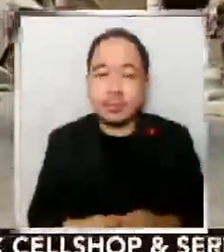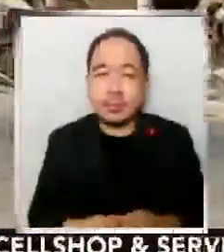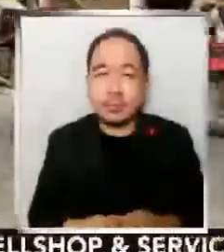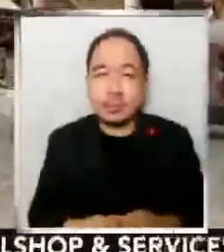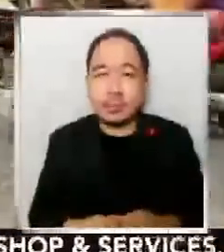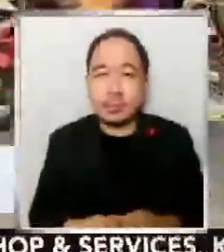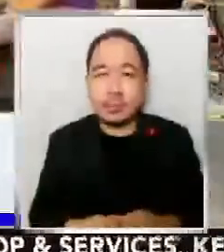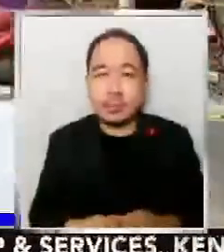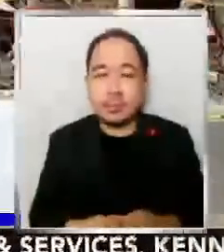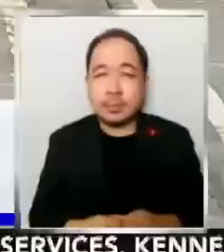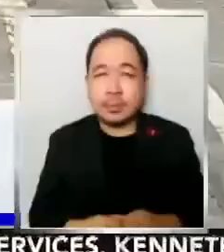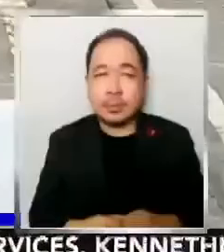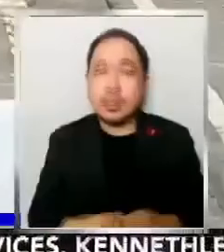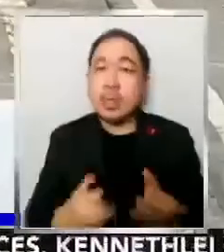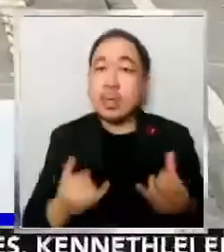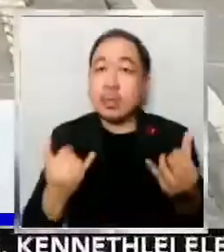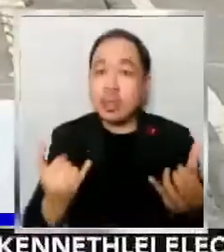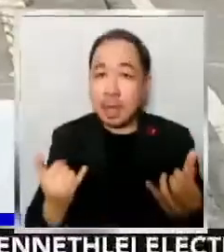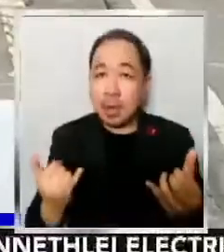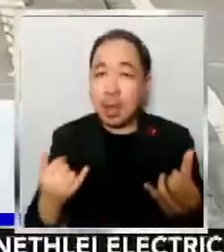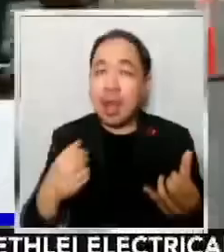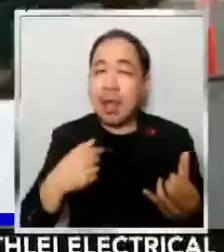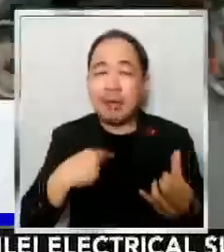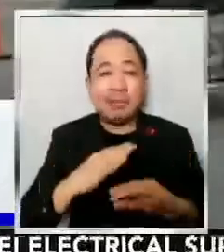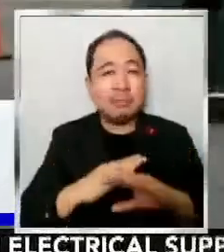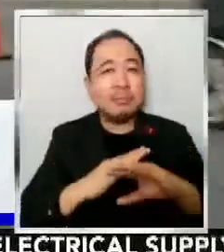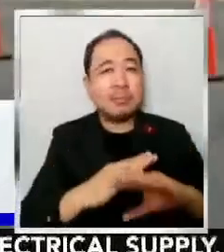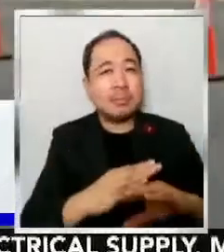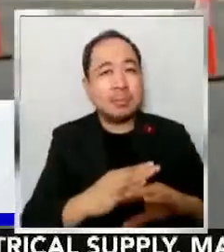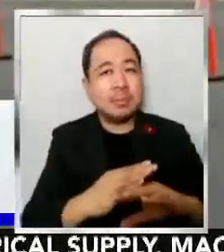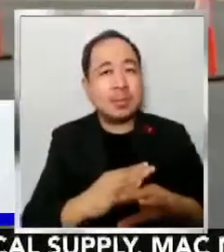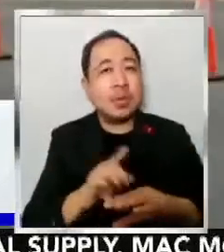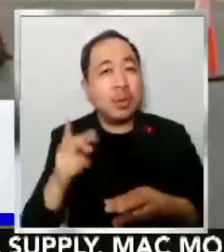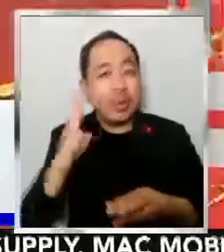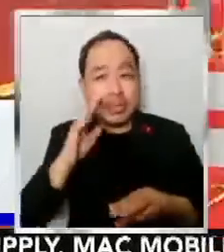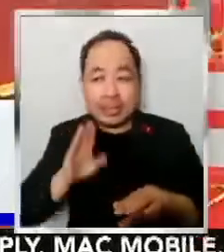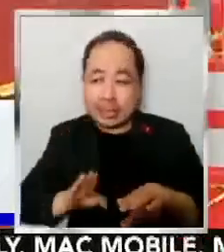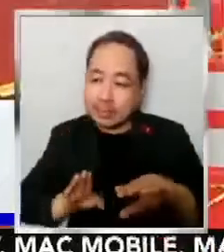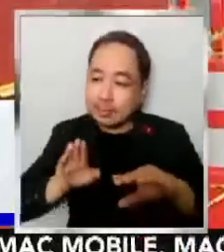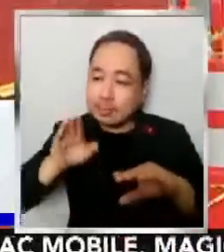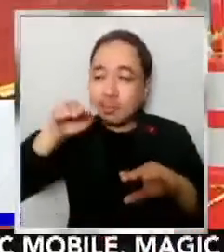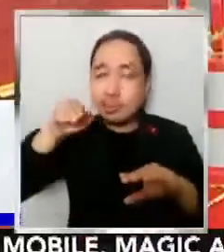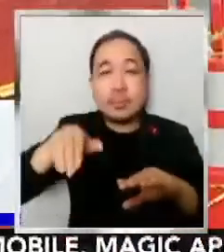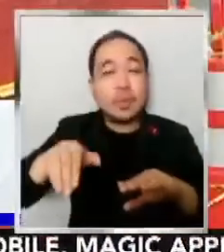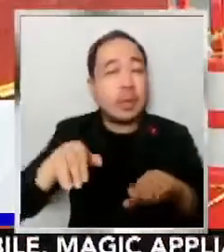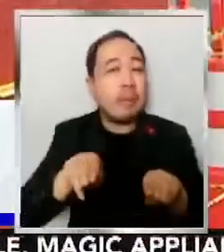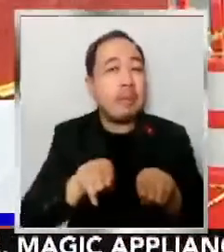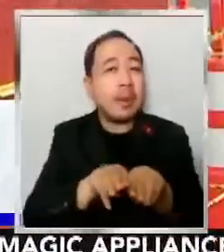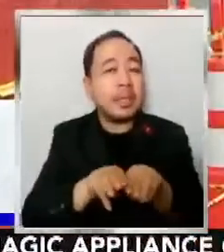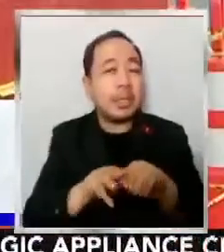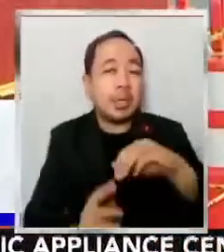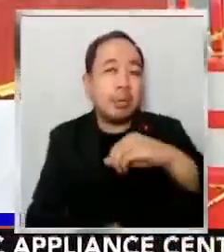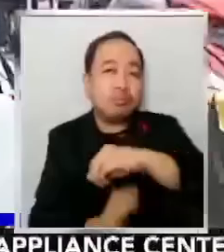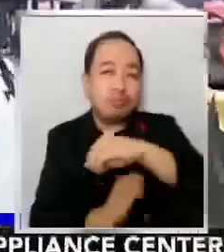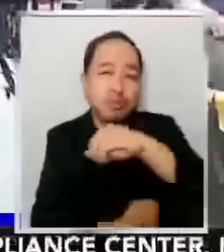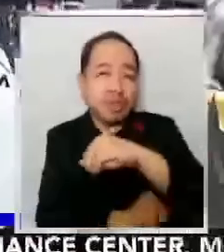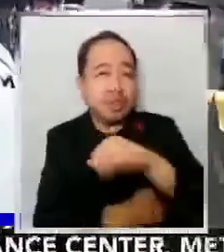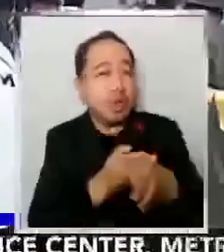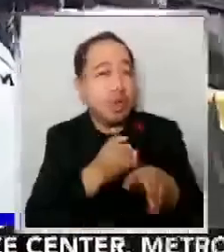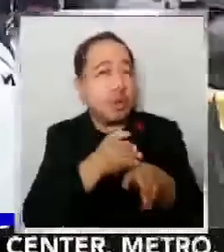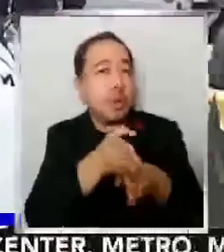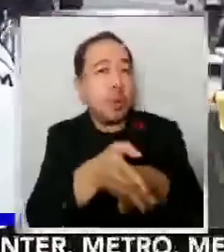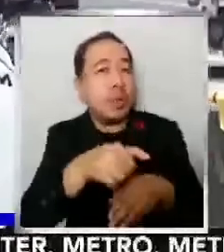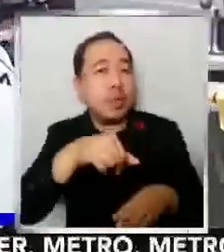Nakakordon ngayon ang sidewalk na bahagi ng rampa pasampang Marikina Bridge sa direksyong pa Quezon City. Nakamba kasi baka